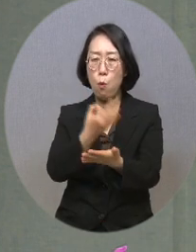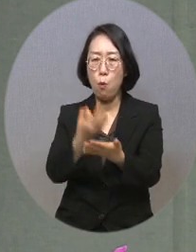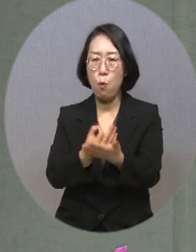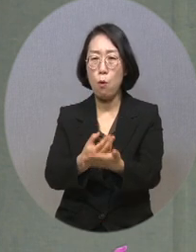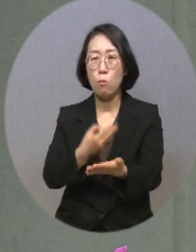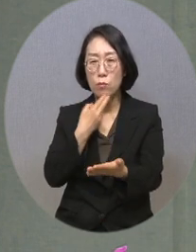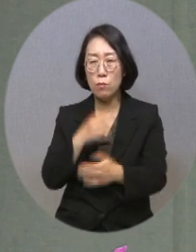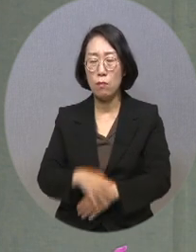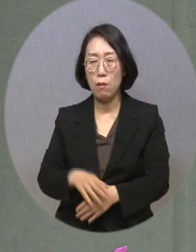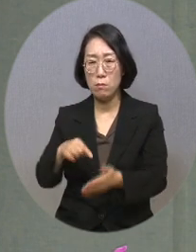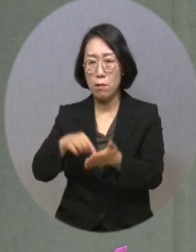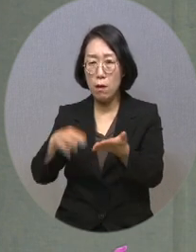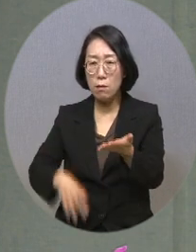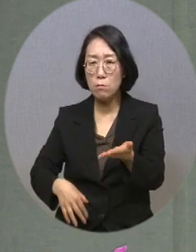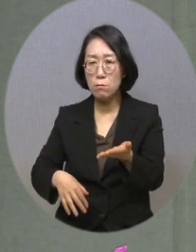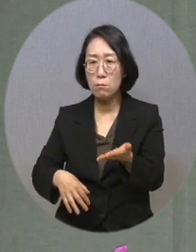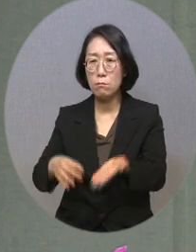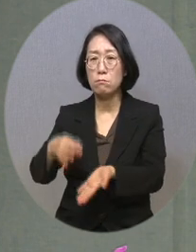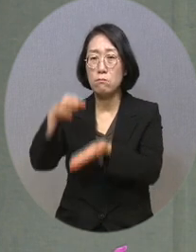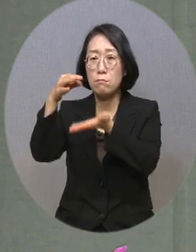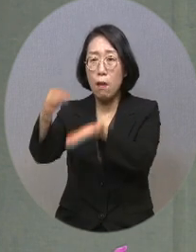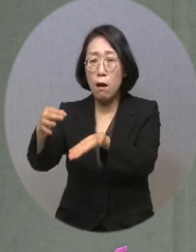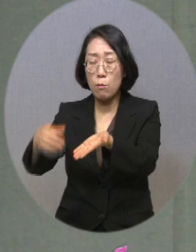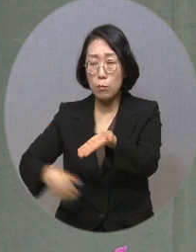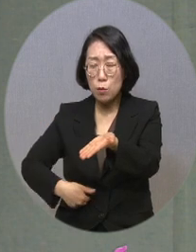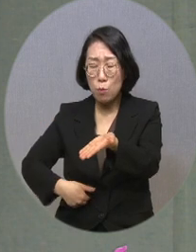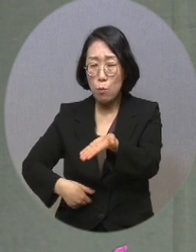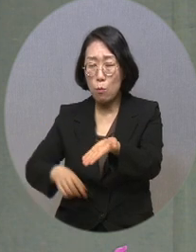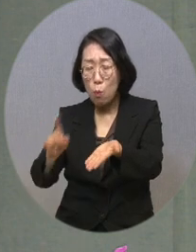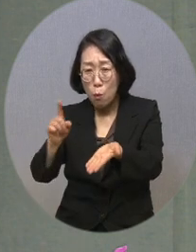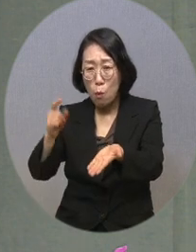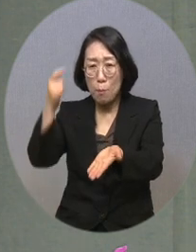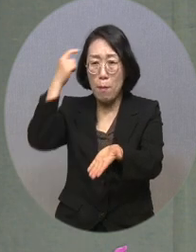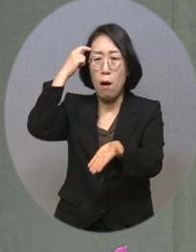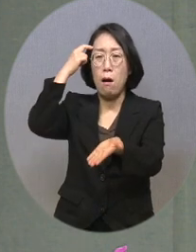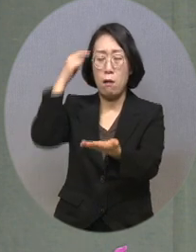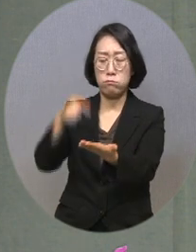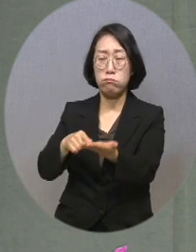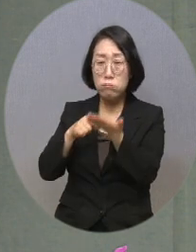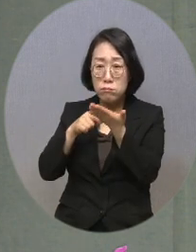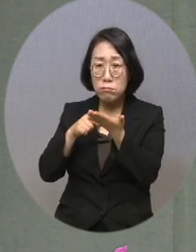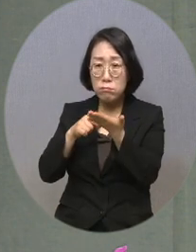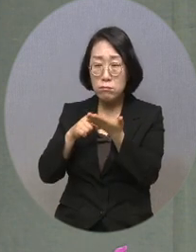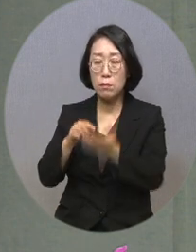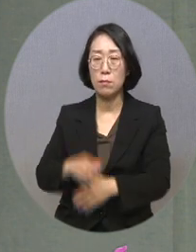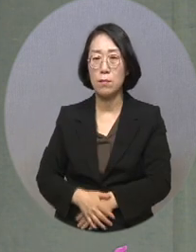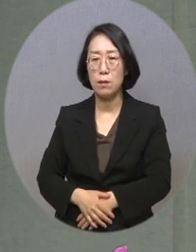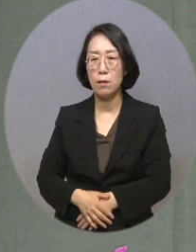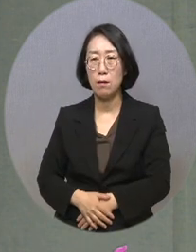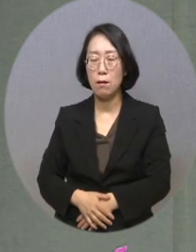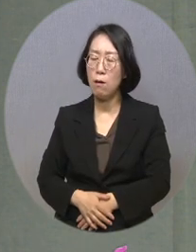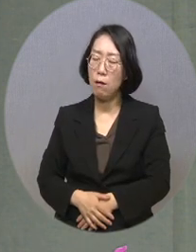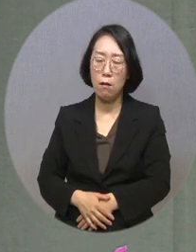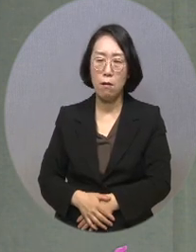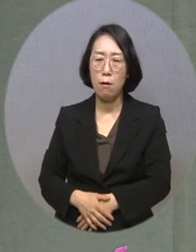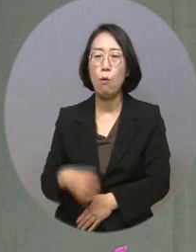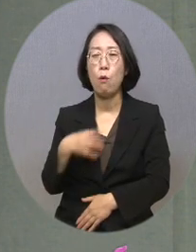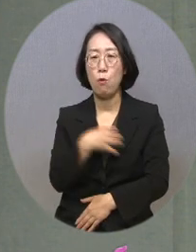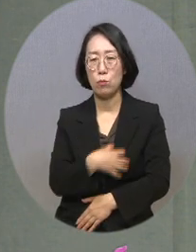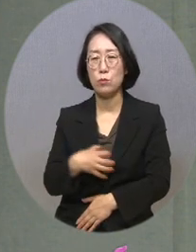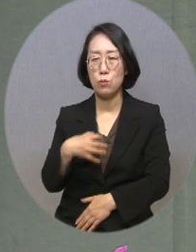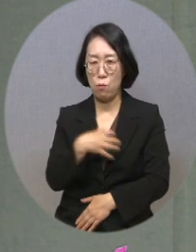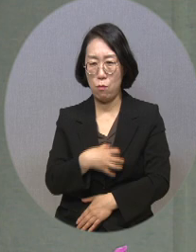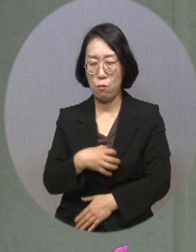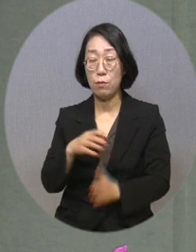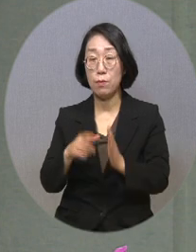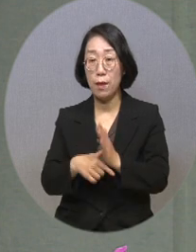아 이거 납세 의무는 이행해야 한다 네. 이런 통보를 받았을 네. 때 정말 암담하다는 네. 말이에요. 이럴 때 이제